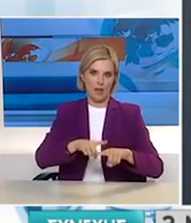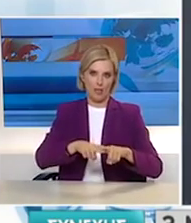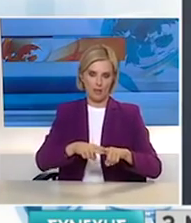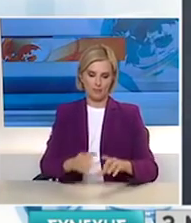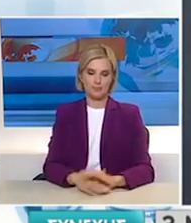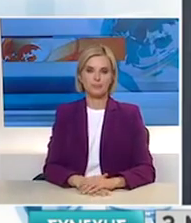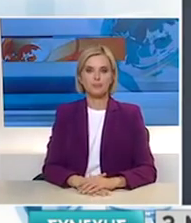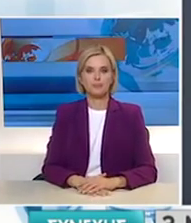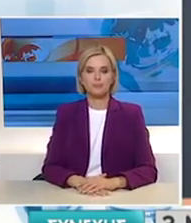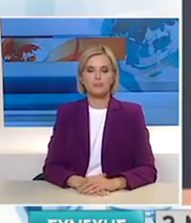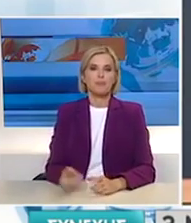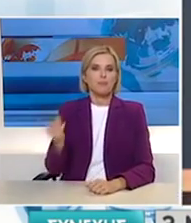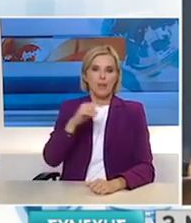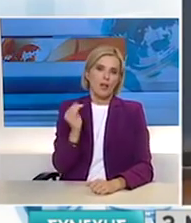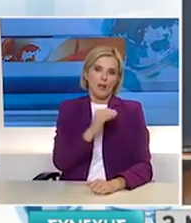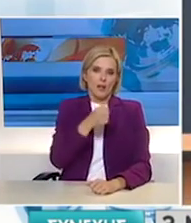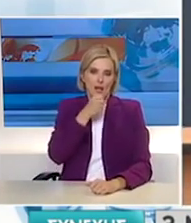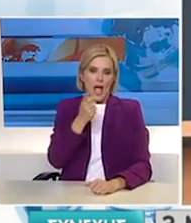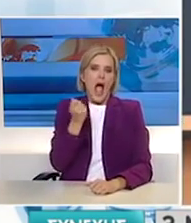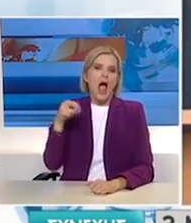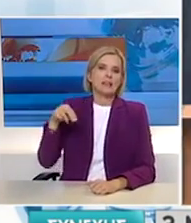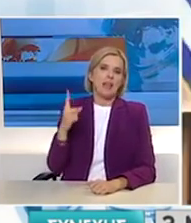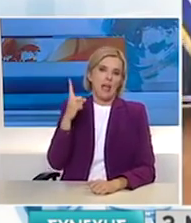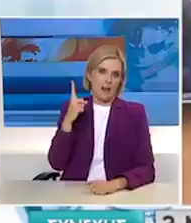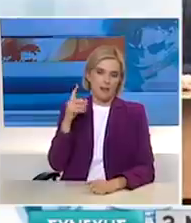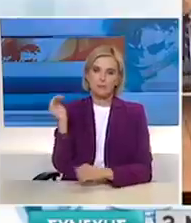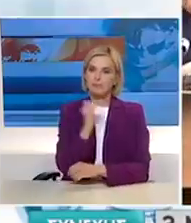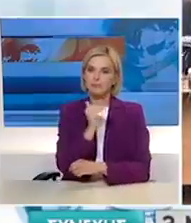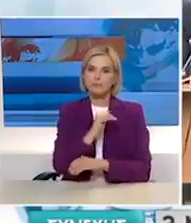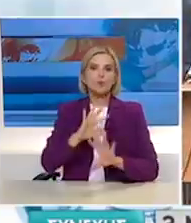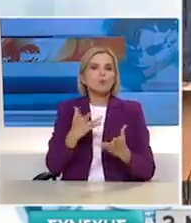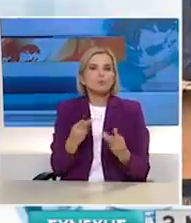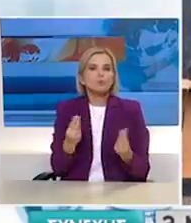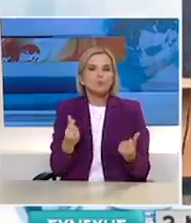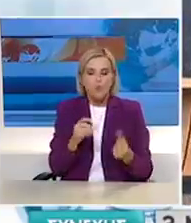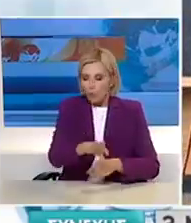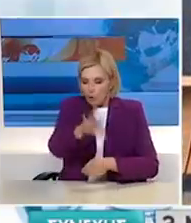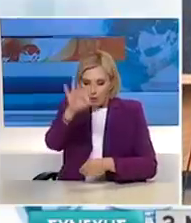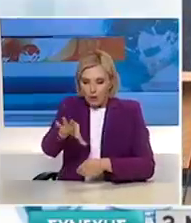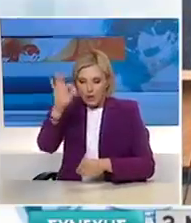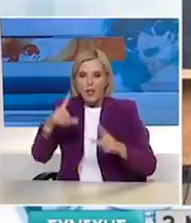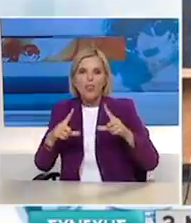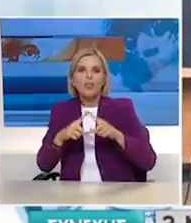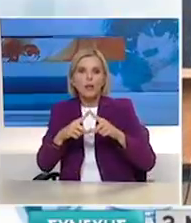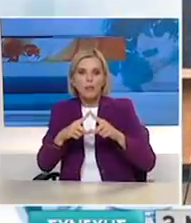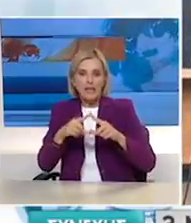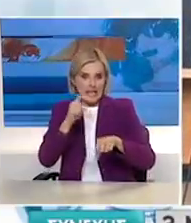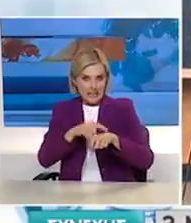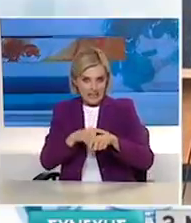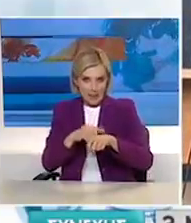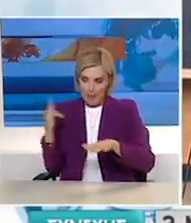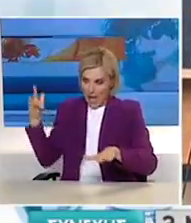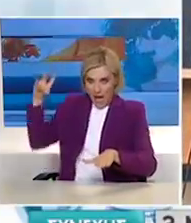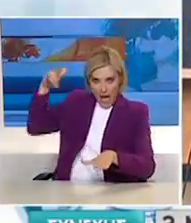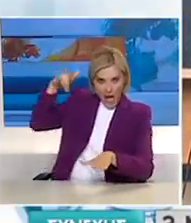Η κυρία Χαραλαμπάκο από τον τηλεοπτικό σταθμό Αντένα. Με ποια κριτήρια θα γίνονται οι δειγματοληπτικοί έλεγχοι στους τουρίστες? Πού θα γίνονται οι έλεγχοι αυτοί?